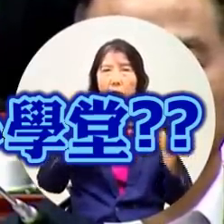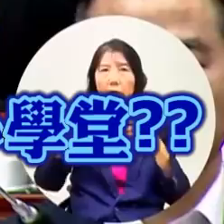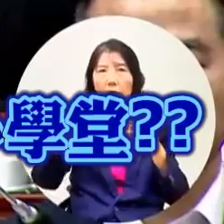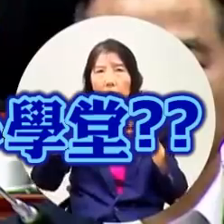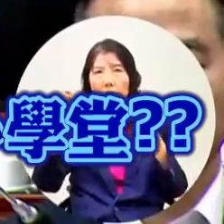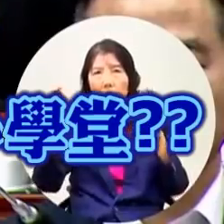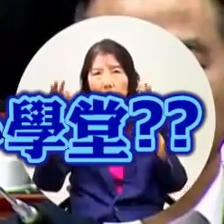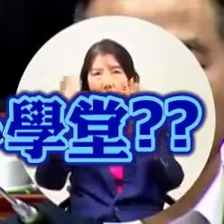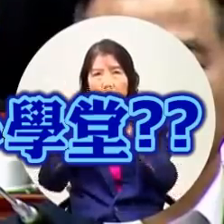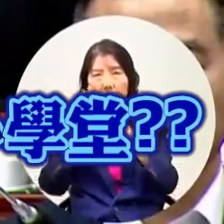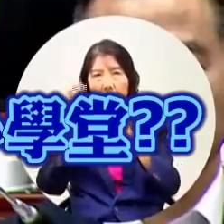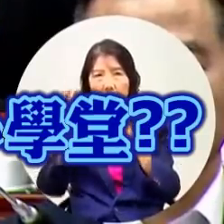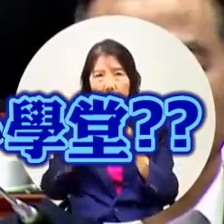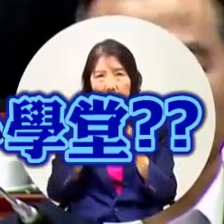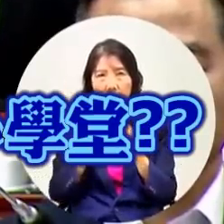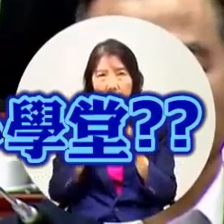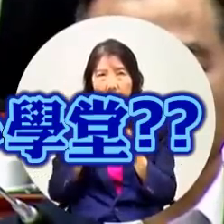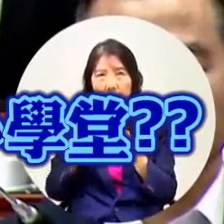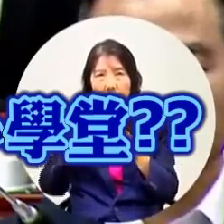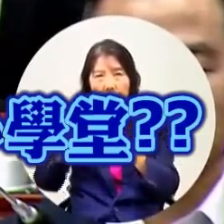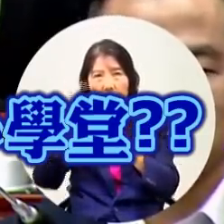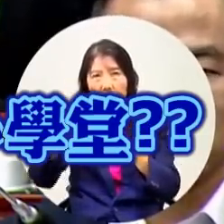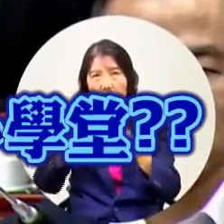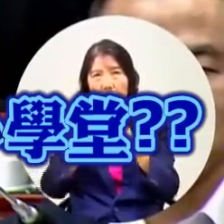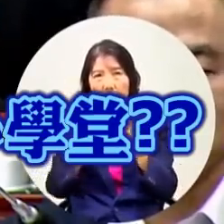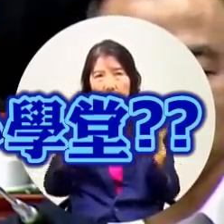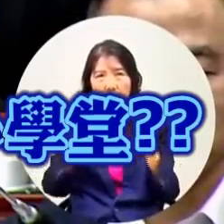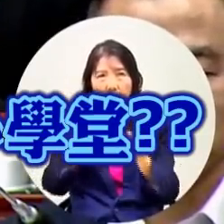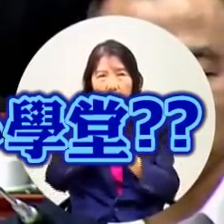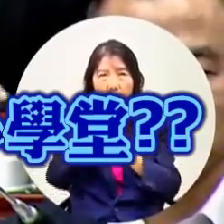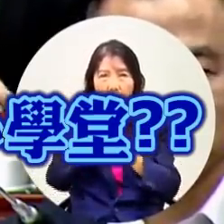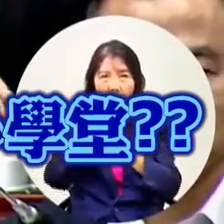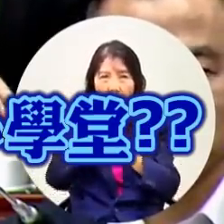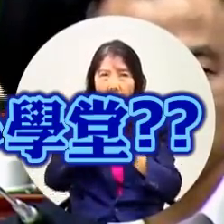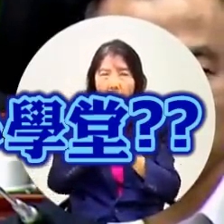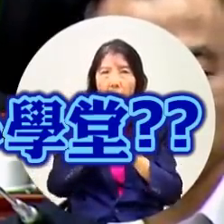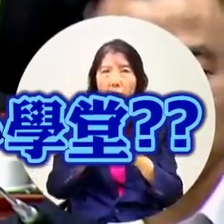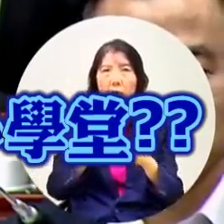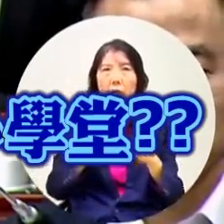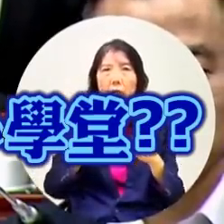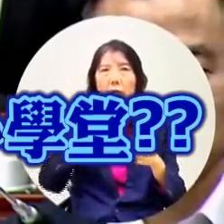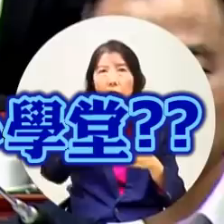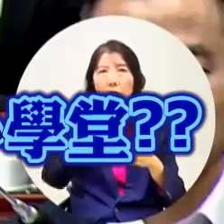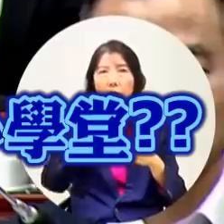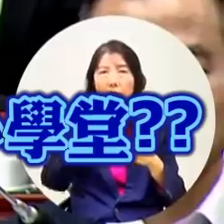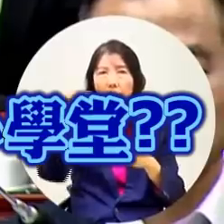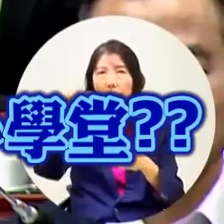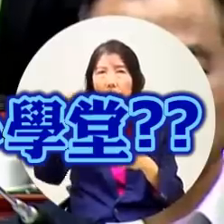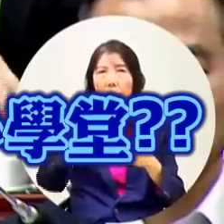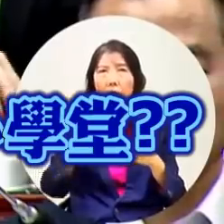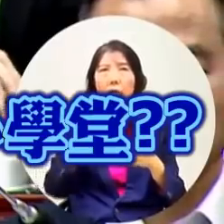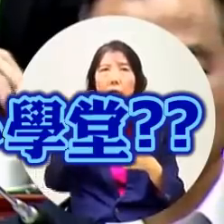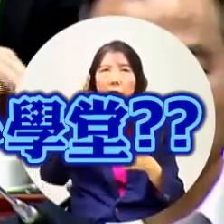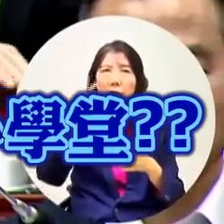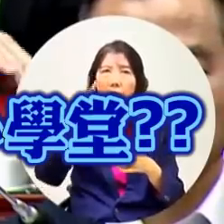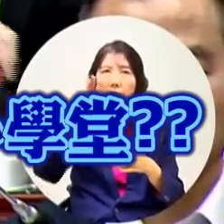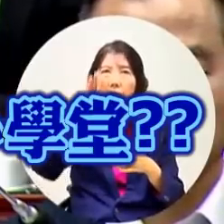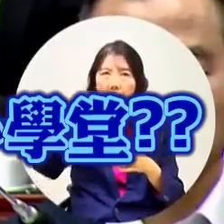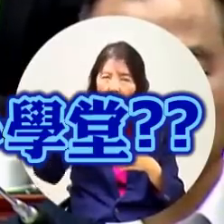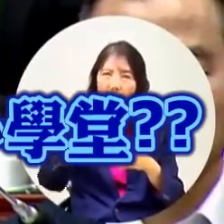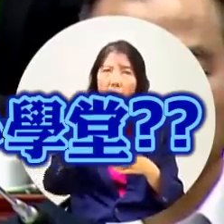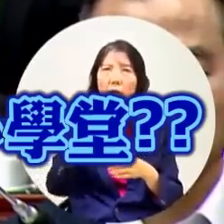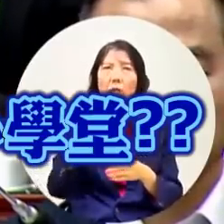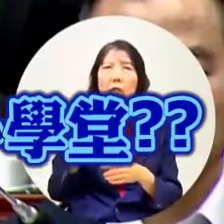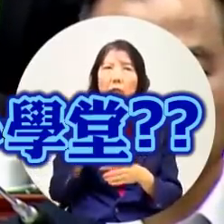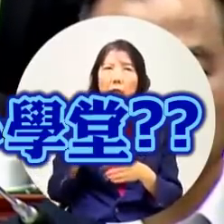达13-14个小时，而且我们任用的资格只有5职等，一个薪水40000块钱。林志宏议员，你以